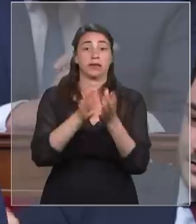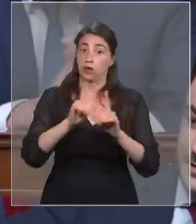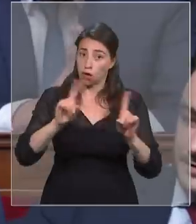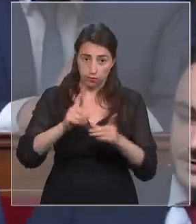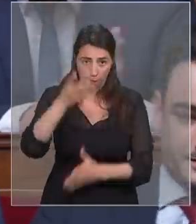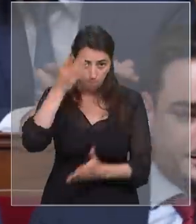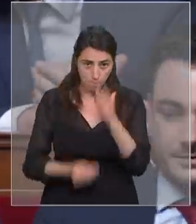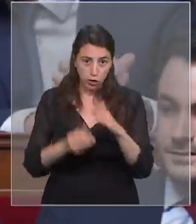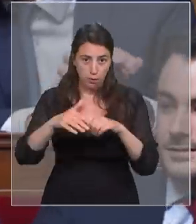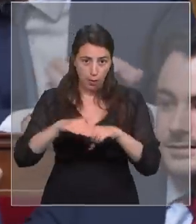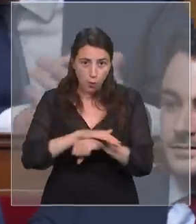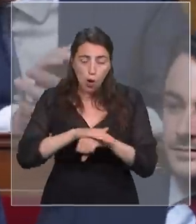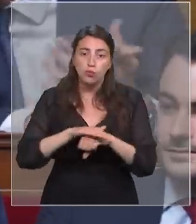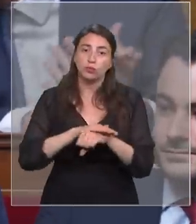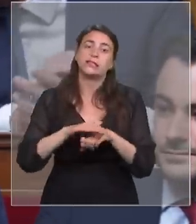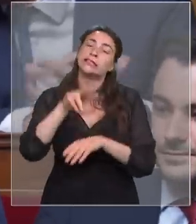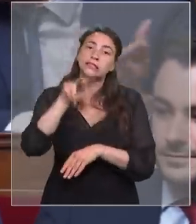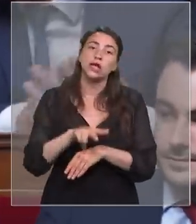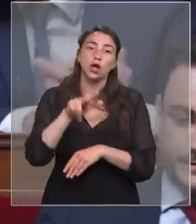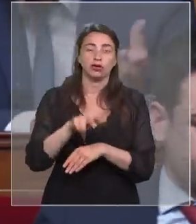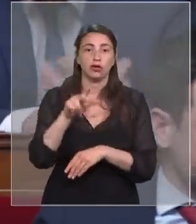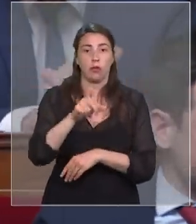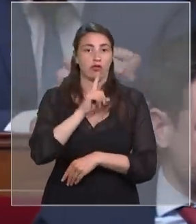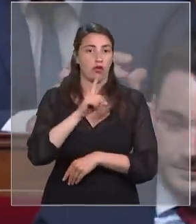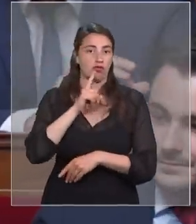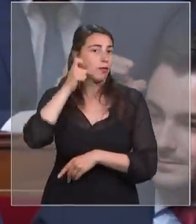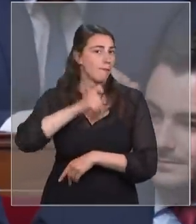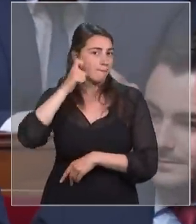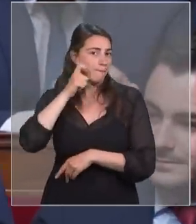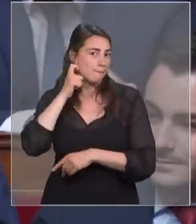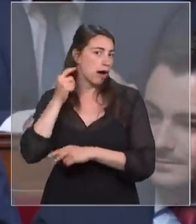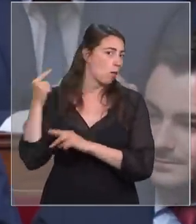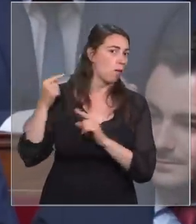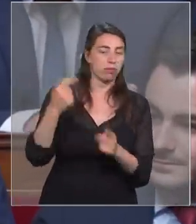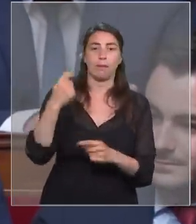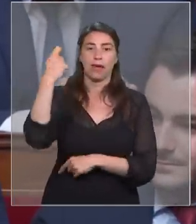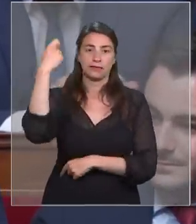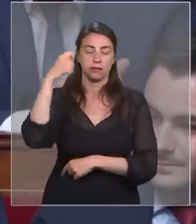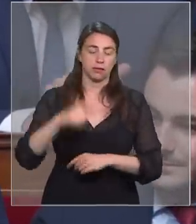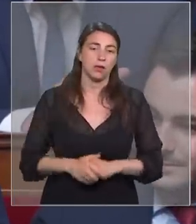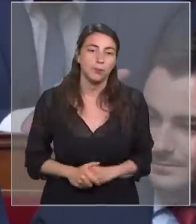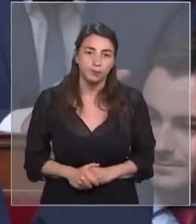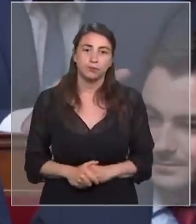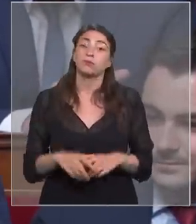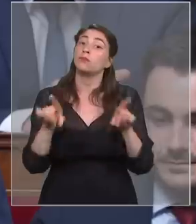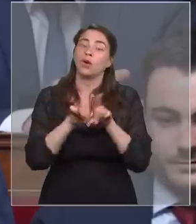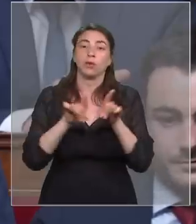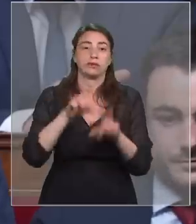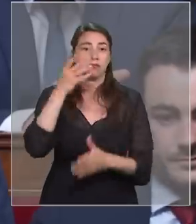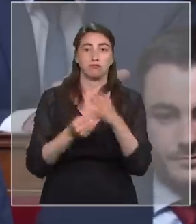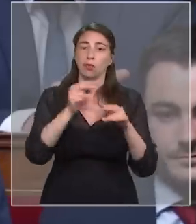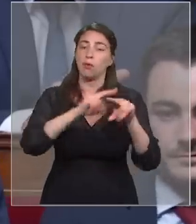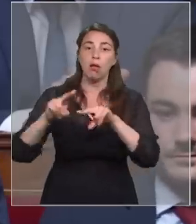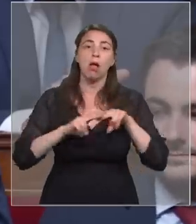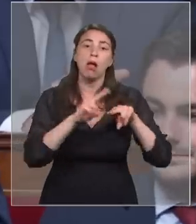politique du logement ambitieuse depuis l'arrivée au pouvoir d'Emmanuel Macron. Les taux d'intérêt ont été relevés et le secteur du bâtiment fait face à une inflation des matières premières que vous êtes bien